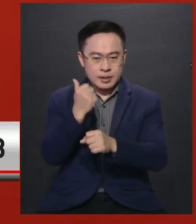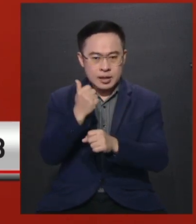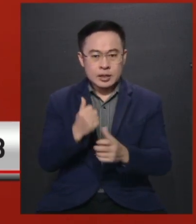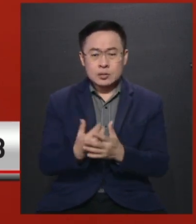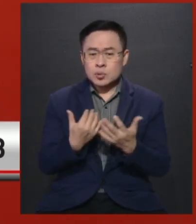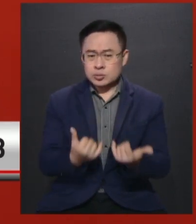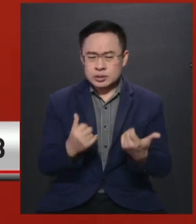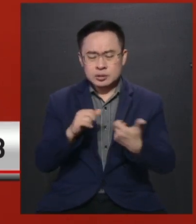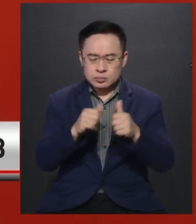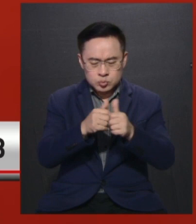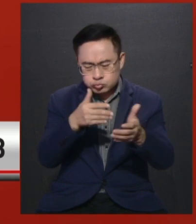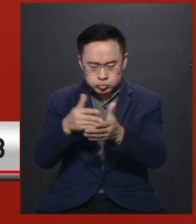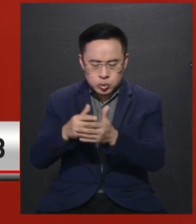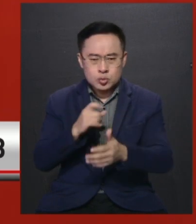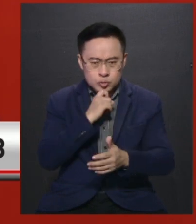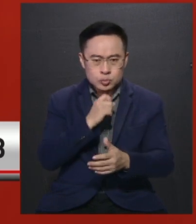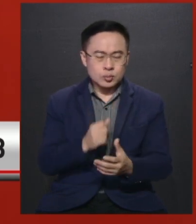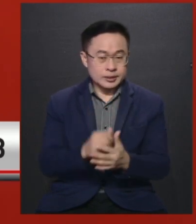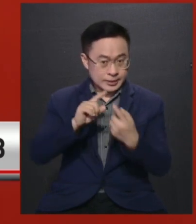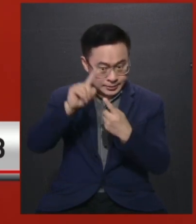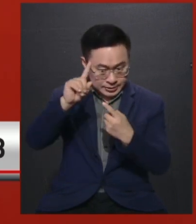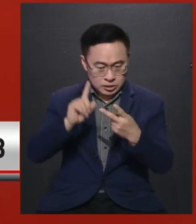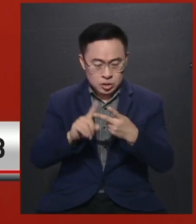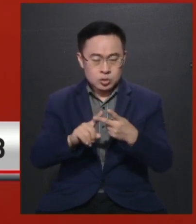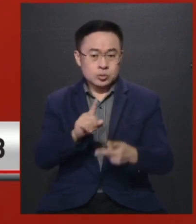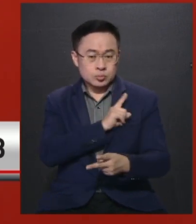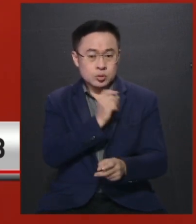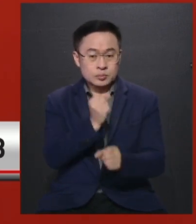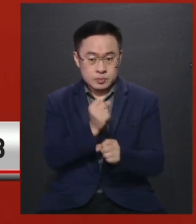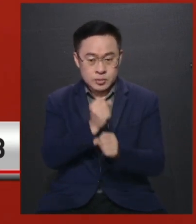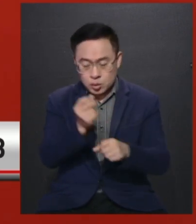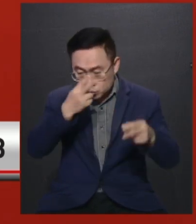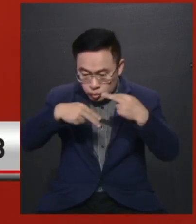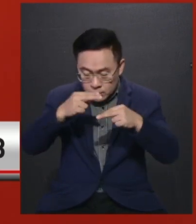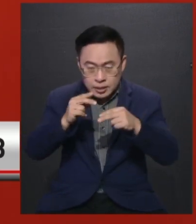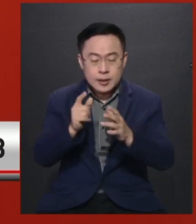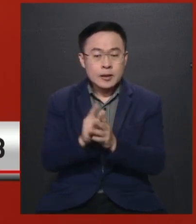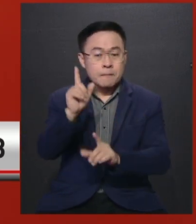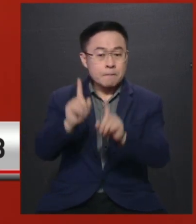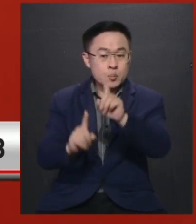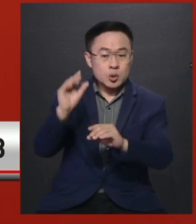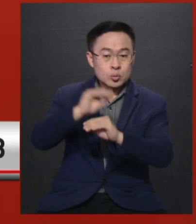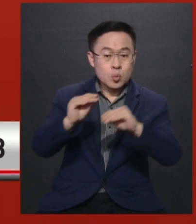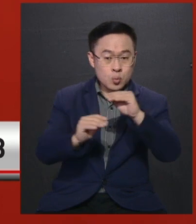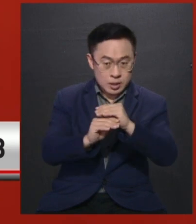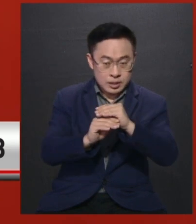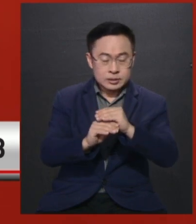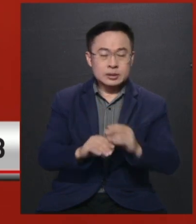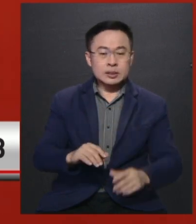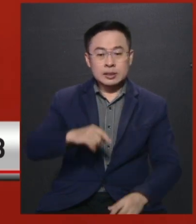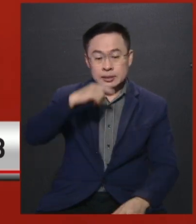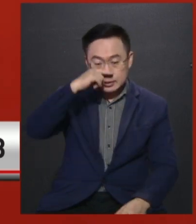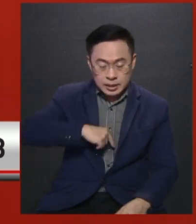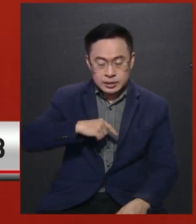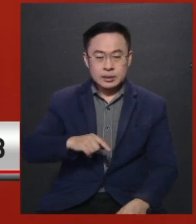ยากลำบากที่นี่ให้ได้อีกภารกิจหนึ่งที่สำคัญเนี่ยคือการติดตามผลการดำเนินงานโครงการต่างๆที่ทำร่วมกับ AFCแล้วก็